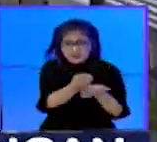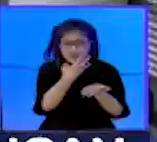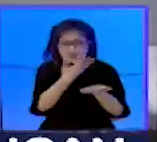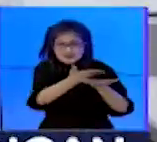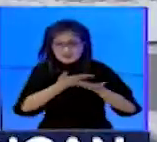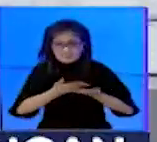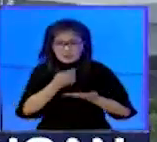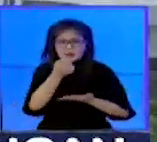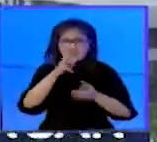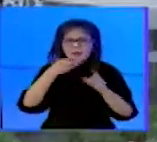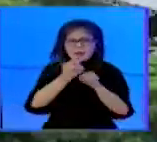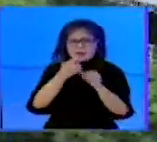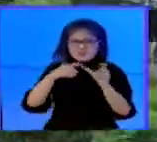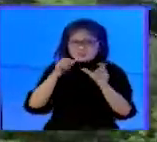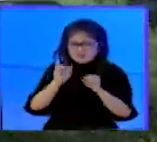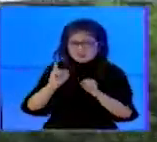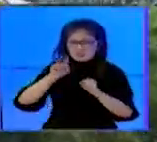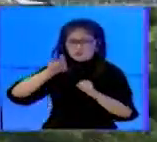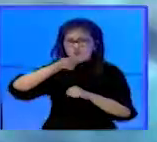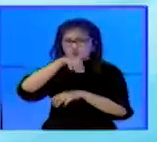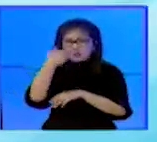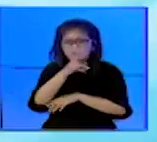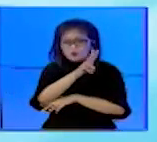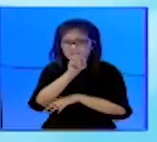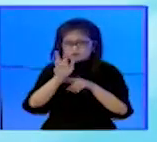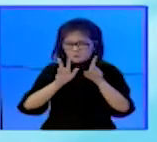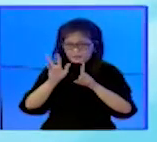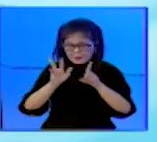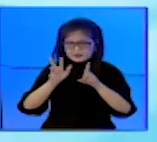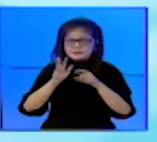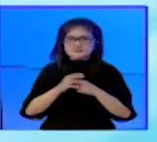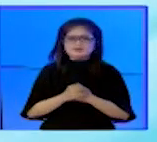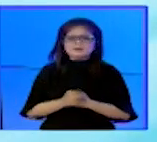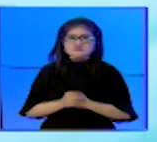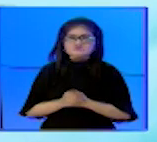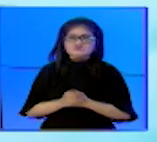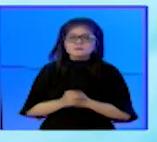Komisaris Perseroan tahun 2019. Tim Liputan iNews melaporkan.